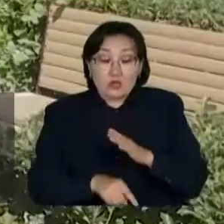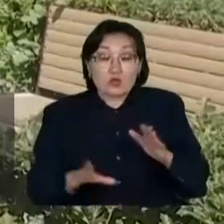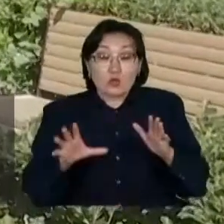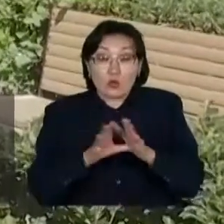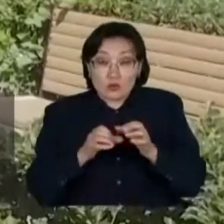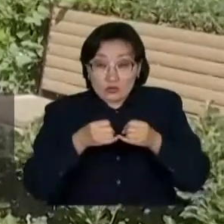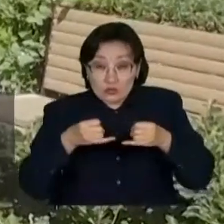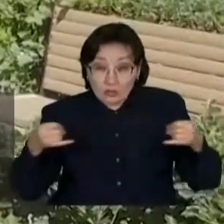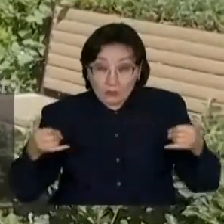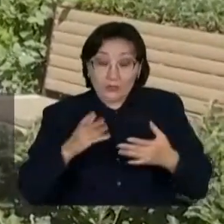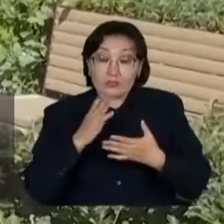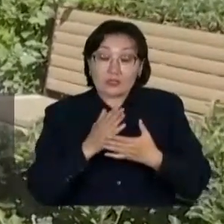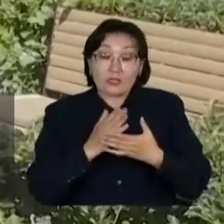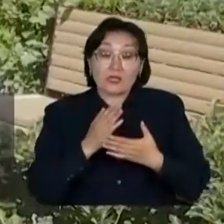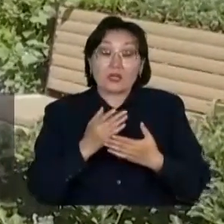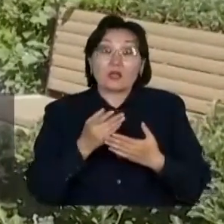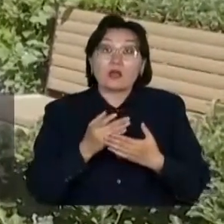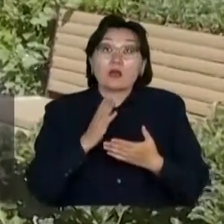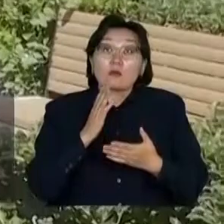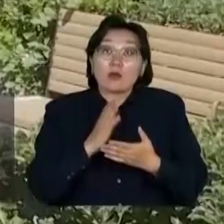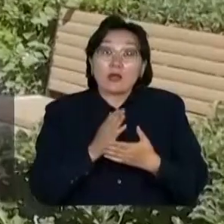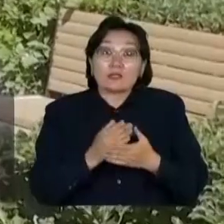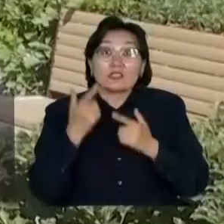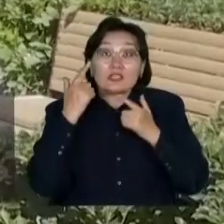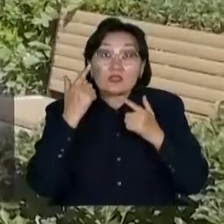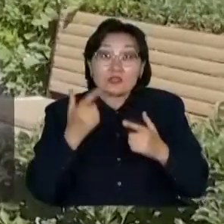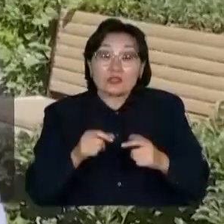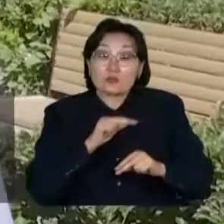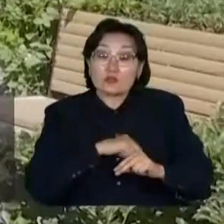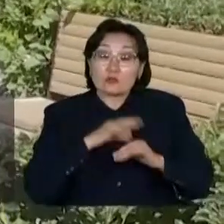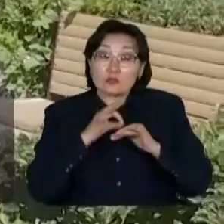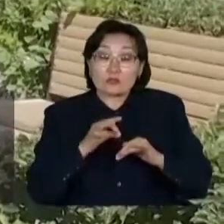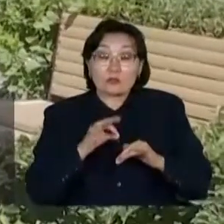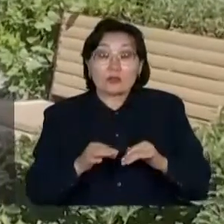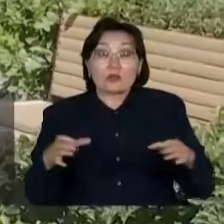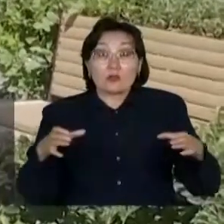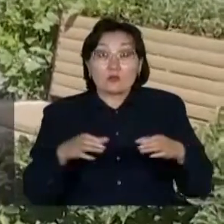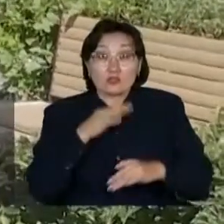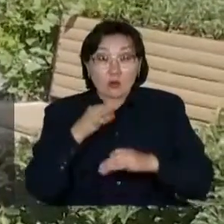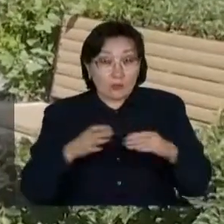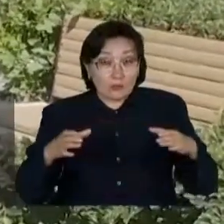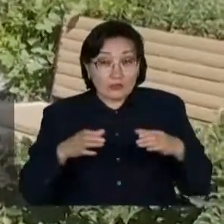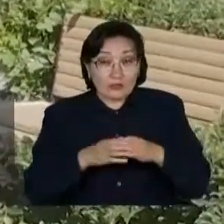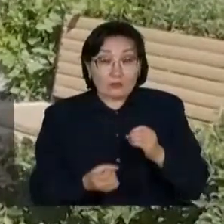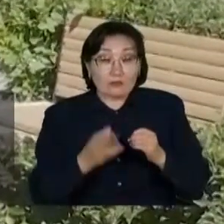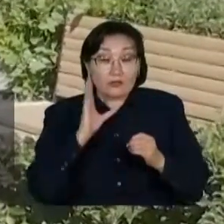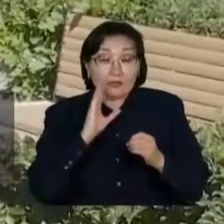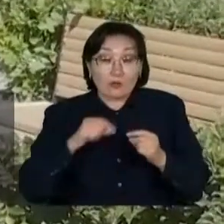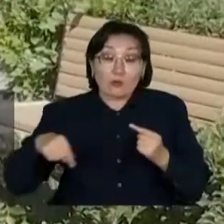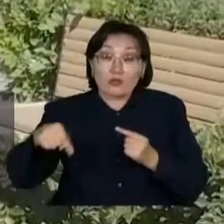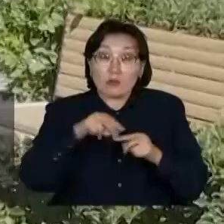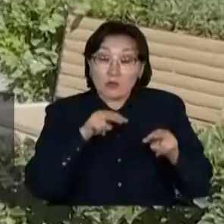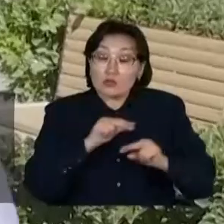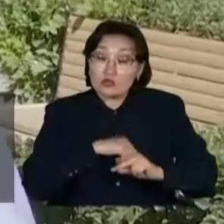ток желілері жүріп жатқан бойынша ескертпе жұмыстары жүріп жатыр. Мердігер мекеменің өзі осы күнделікті фонтандардың аумағын өзі аралап бақылау жұмыстарын